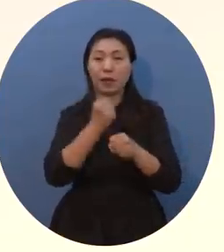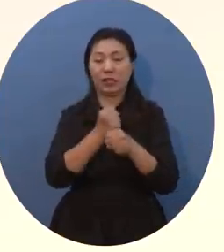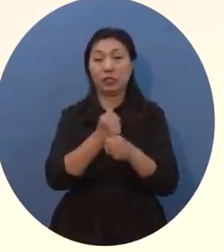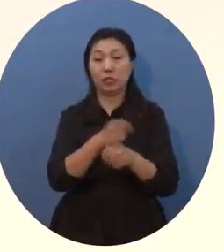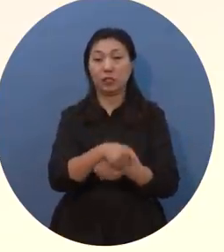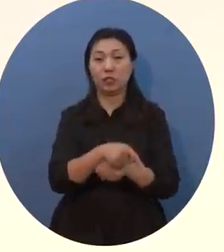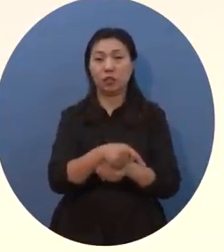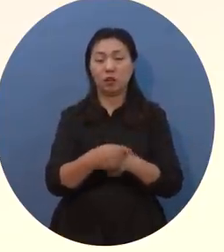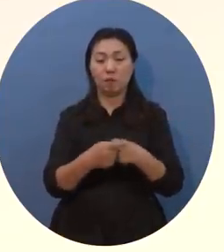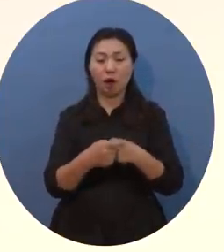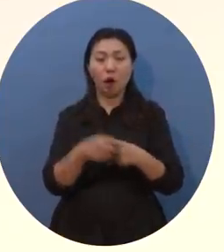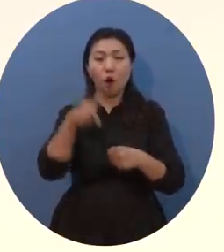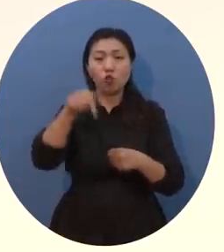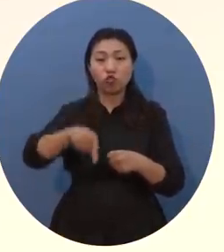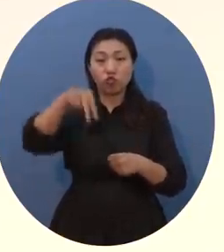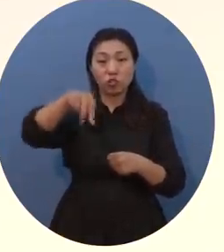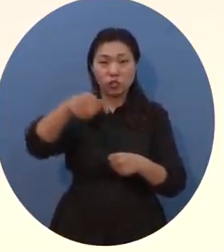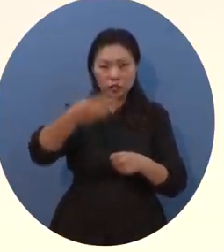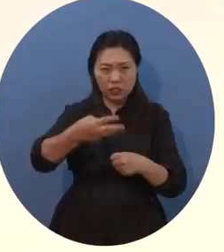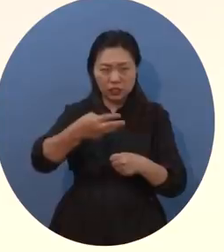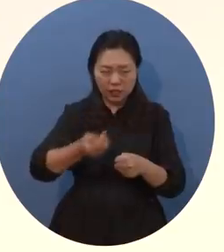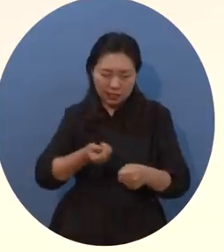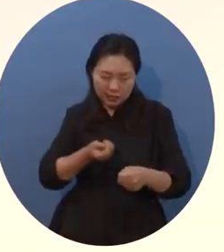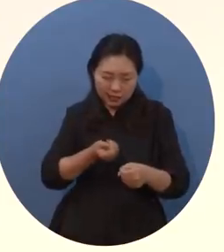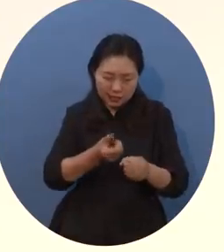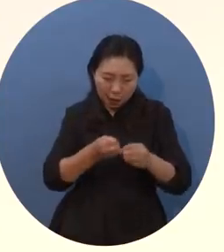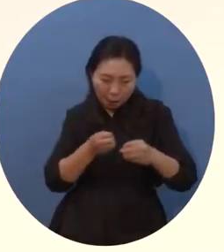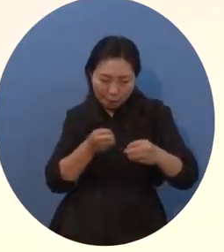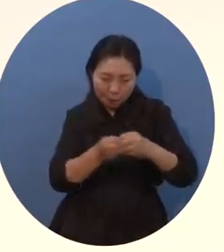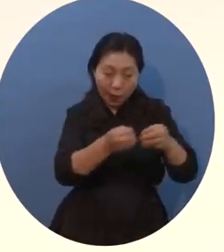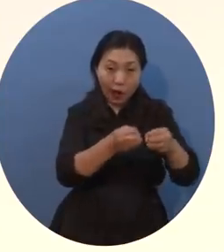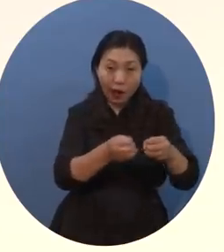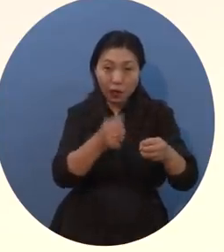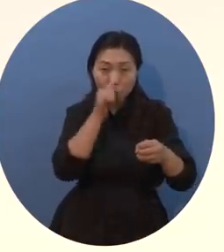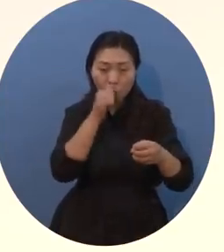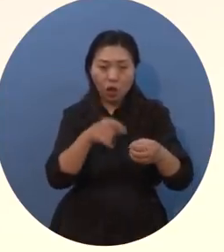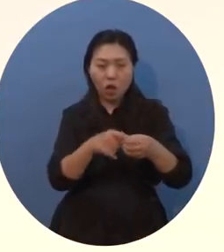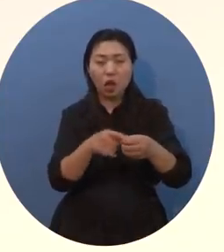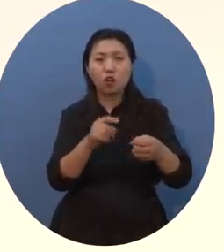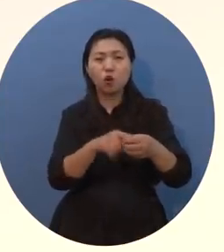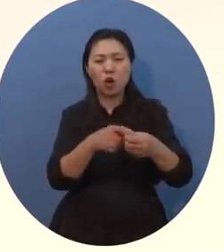만드는 것도 있지만 이제 구슬 치기 하는 놀이가 있고 구슬